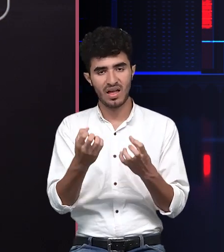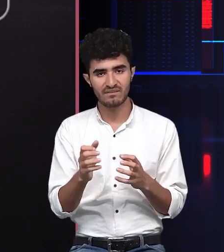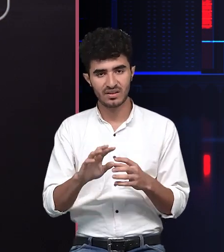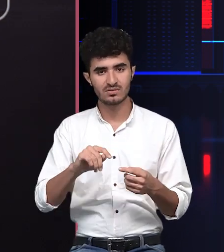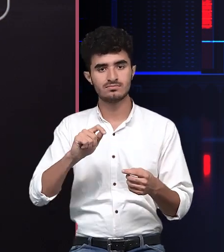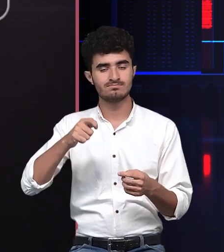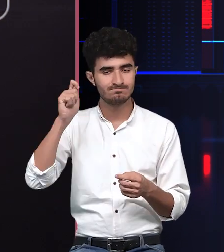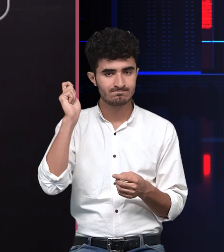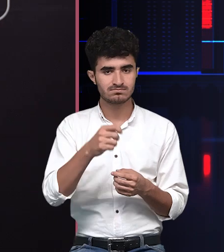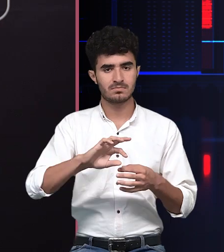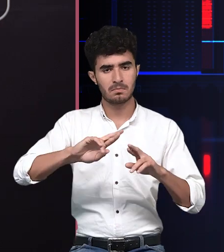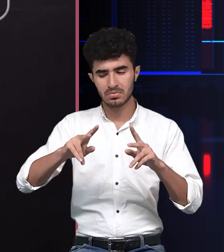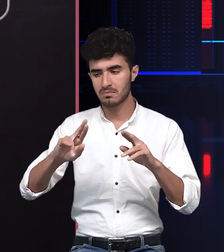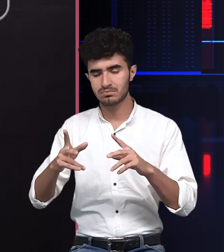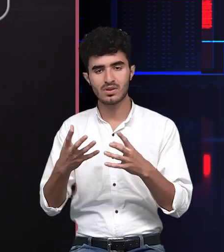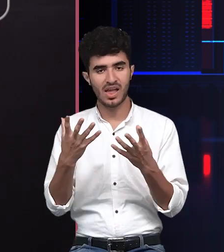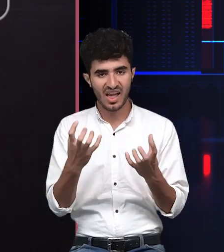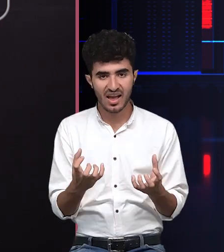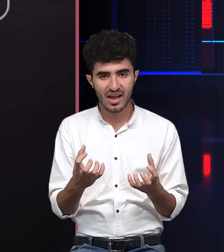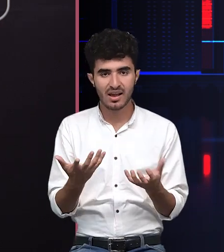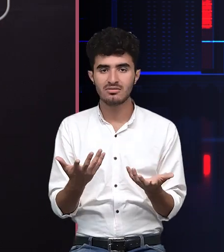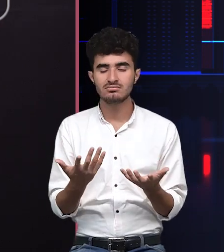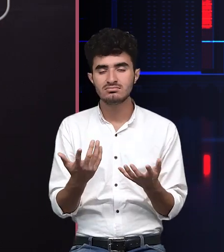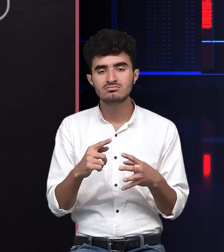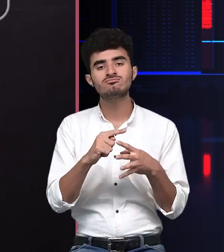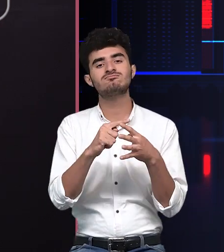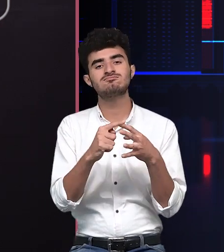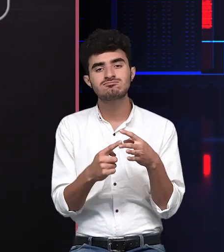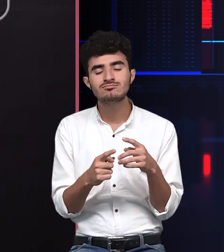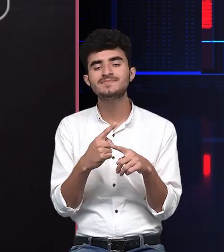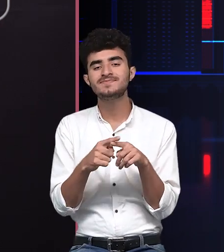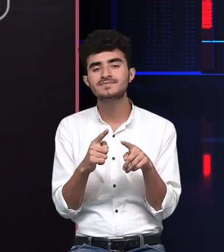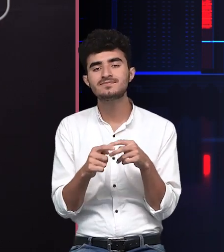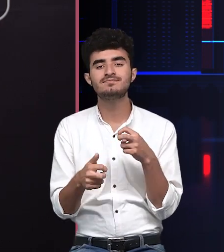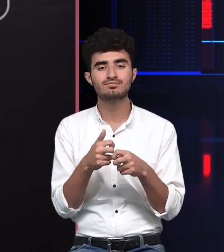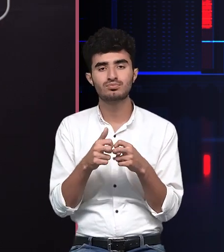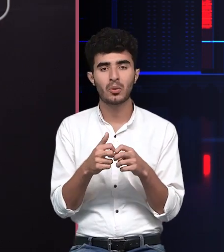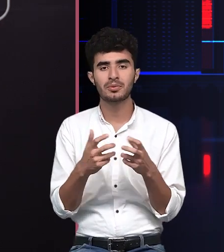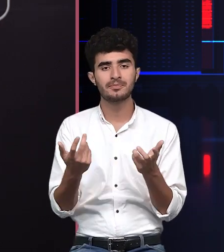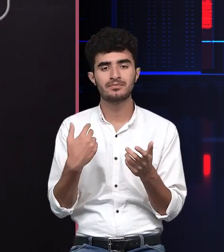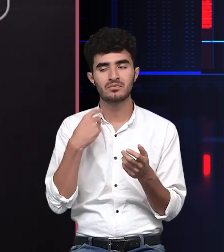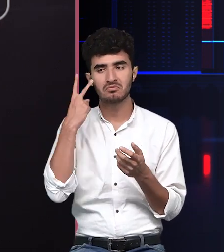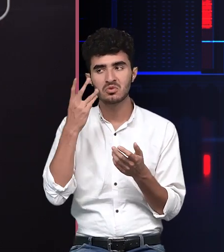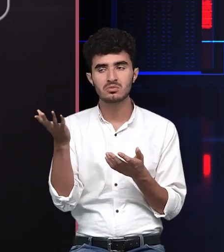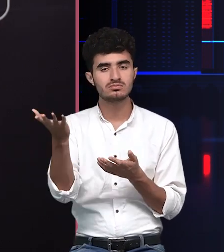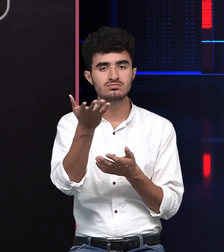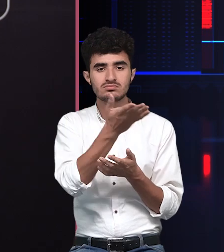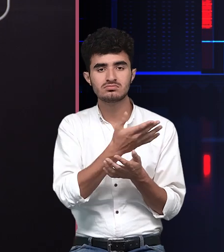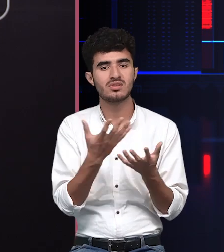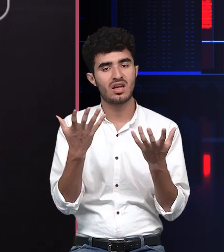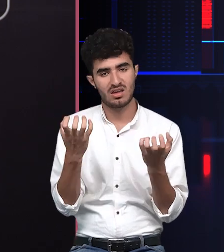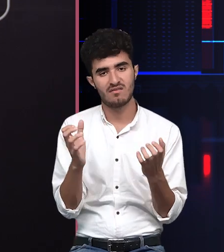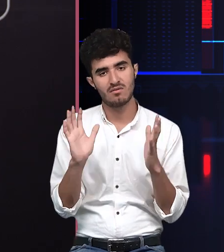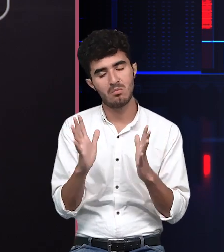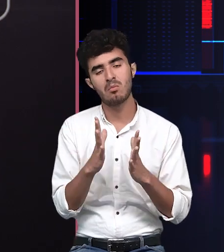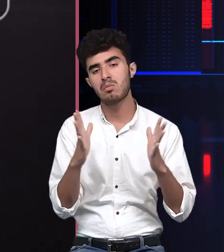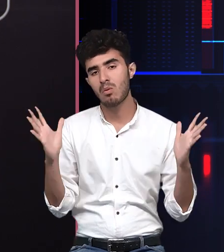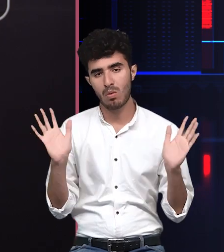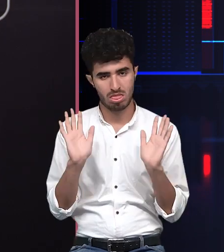चीज़ें हमारे इस माशरे में देखने में आती हैं काफ़ी ज़्यादा। फिर बच्चे सेक्सुअली अब्यूज़ हो जाते हैं, केयर गिवर के